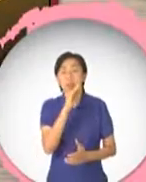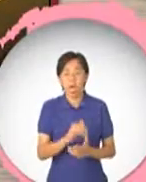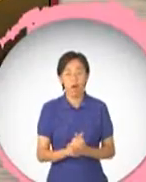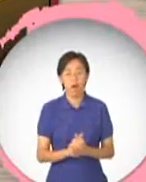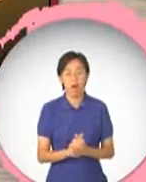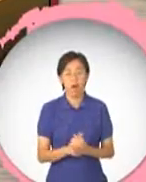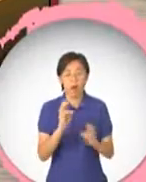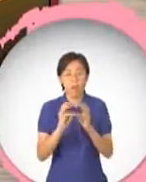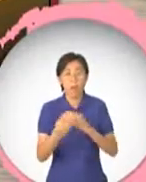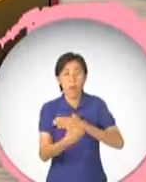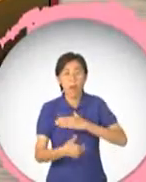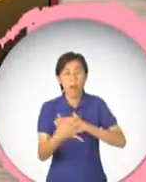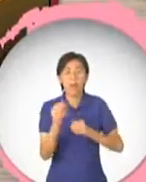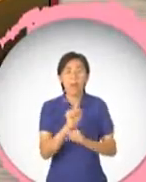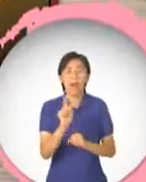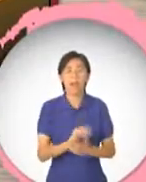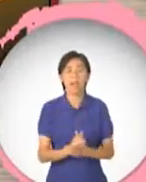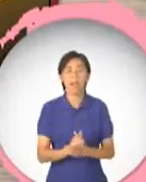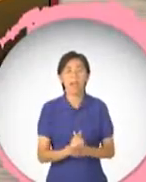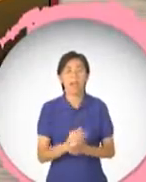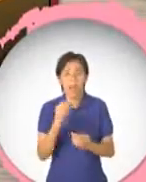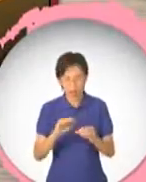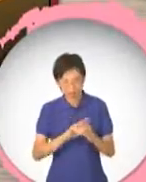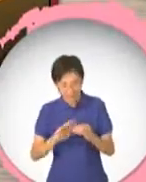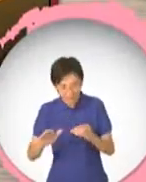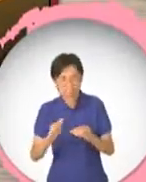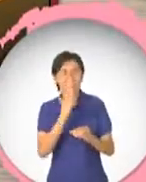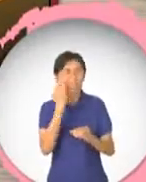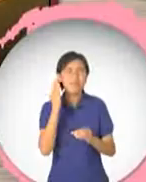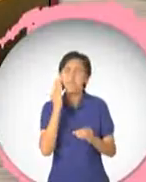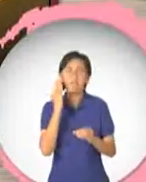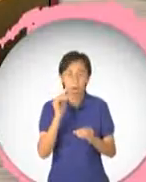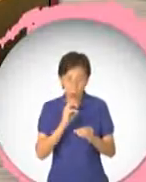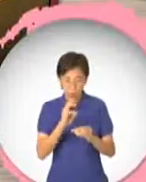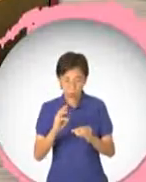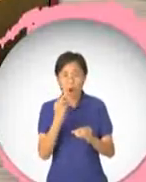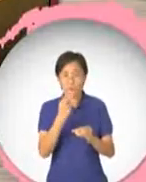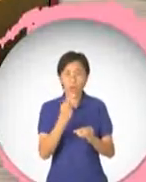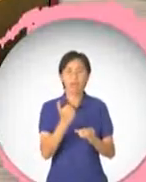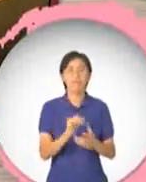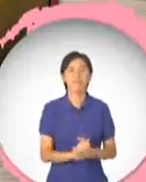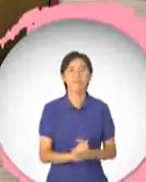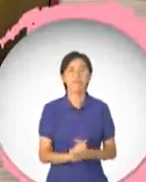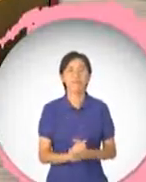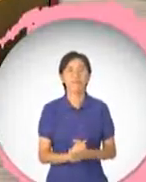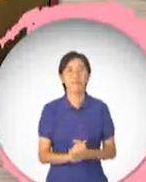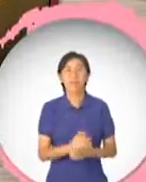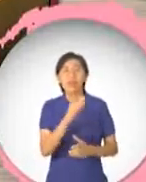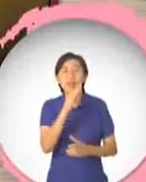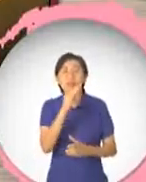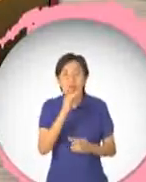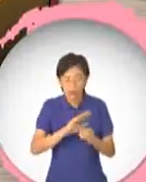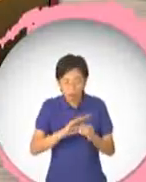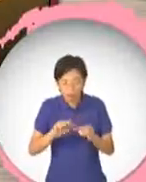ครับ ก็ผิวก็อาจจะเรียบเกินไปนะคะแล้วก็บางคนเนี่ยถ้าก้อนโดมีความชื้นมากก็อาจจะมีลักษ